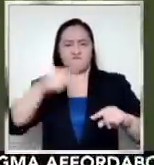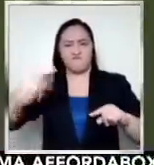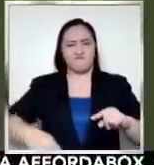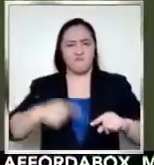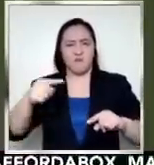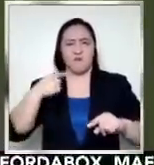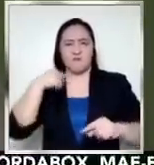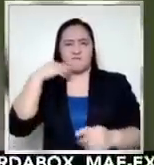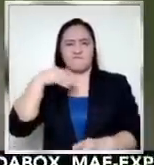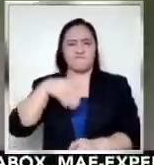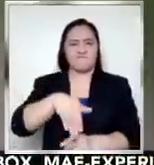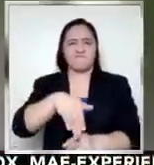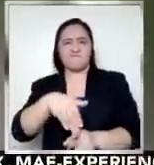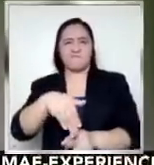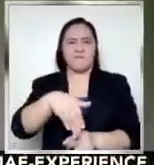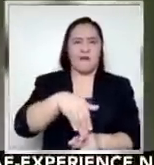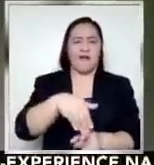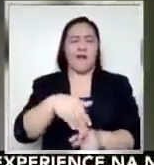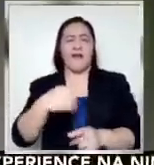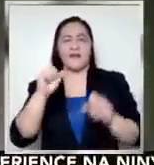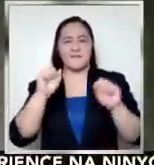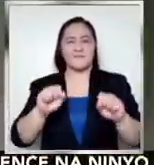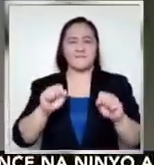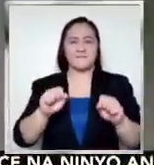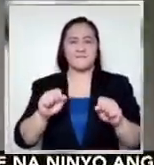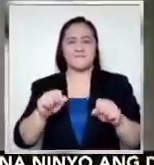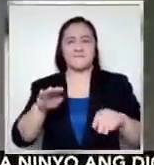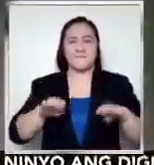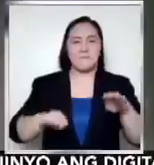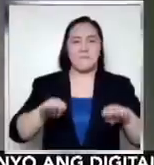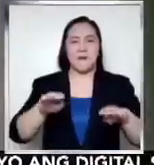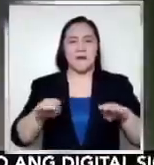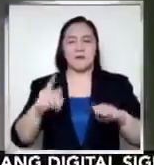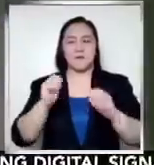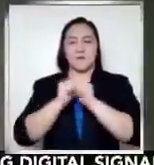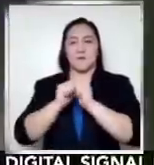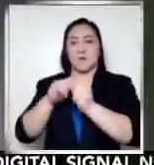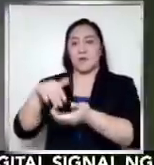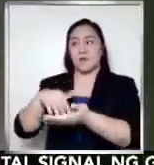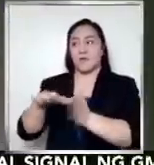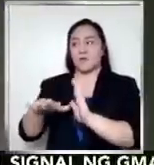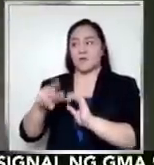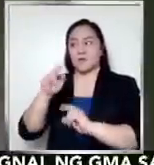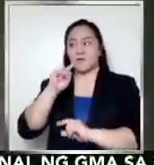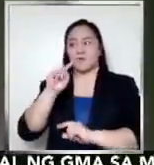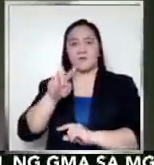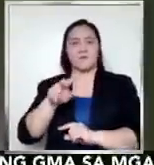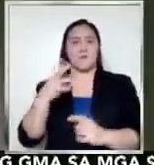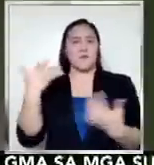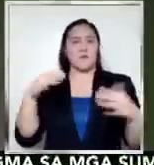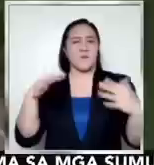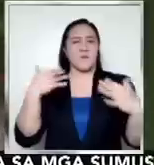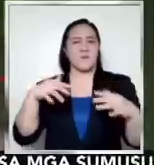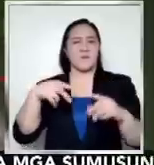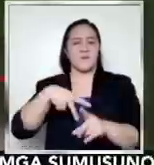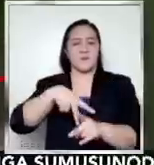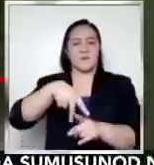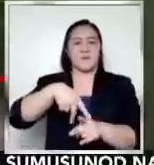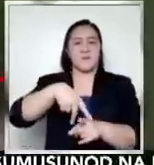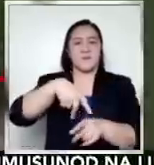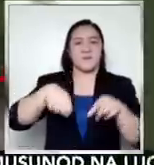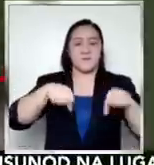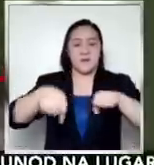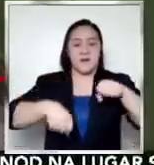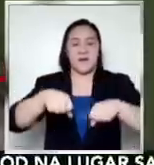hindi mapapawaw kung makakasabay mo sa kalsada ang estudyante ito na may kakaibang husay sa pagbabalanse?